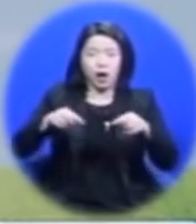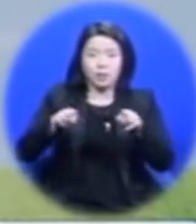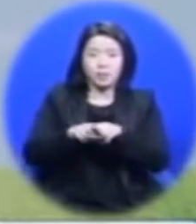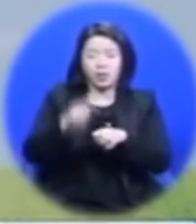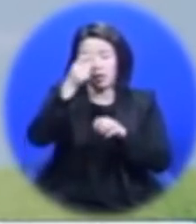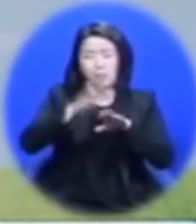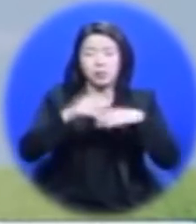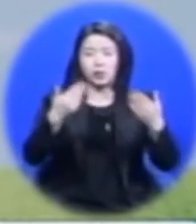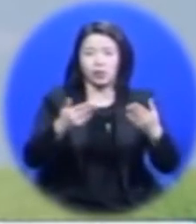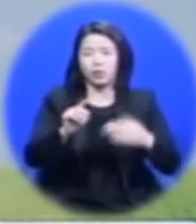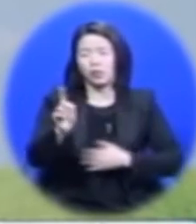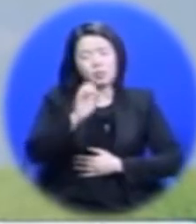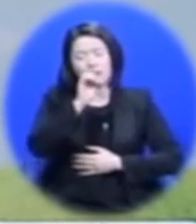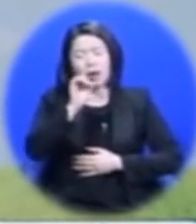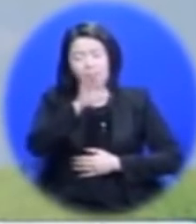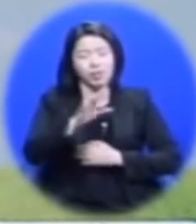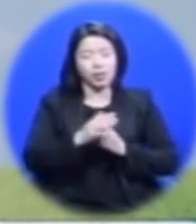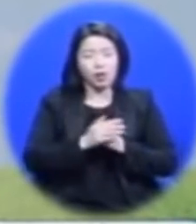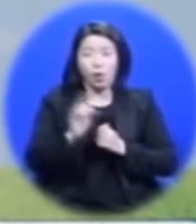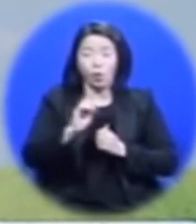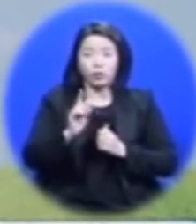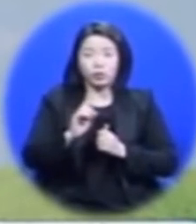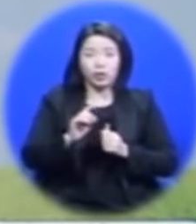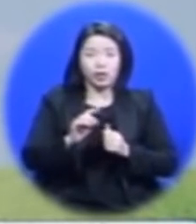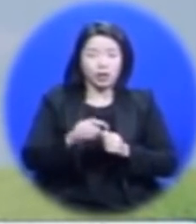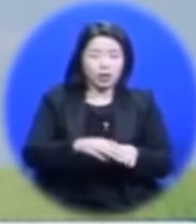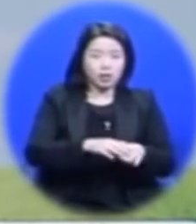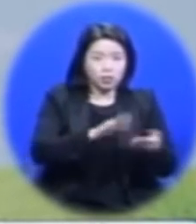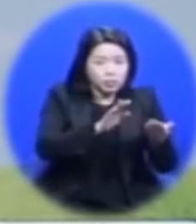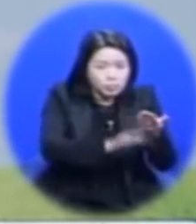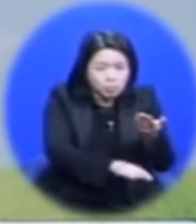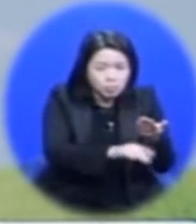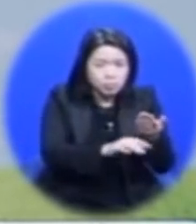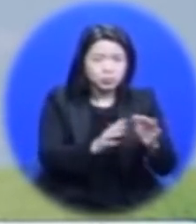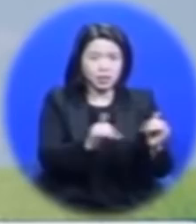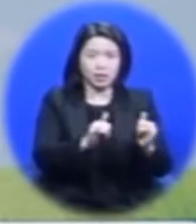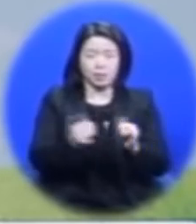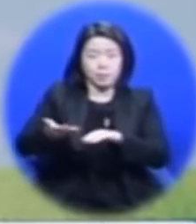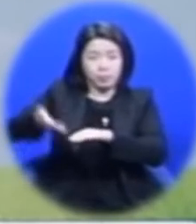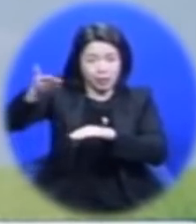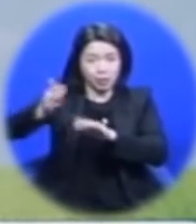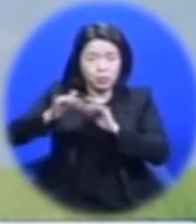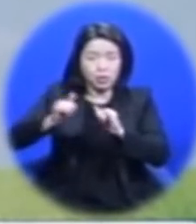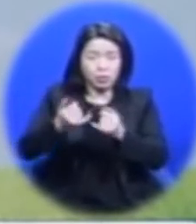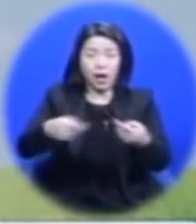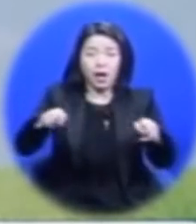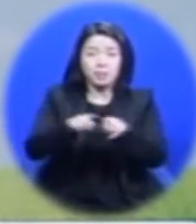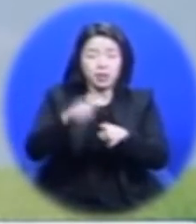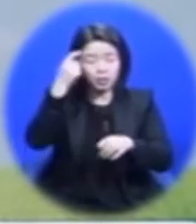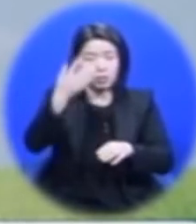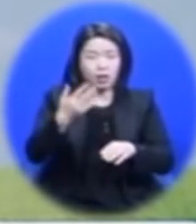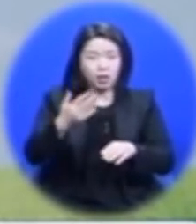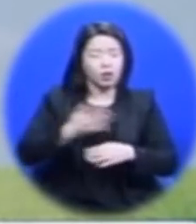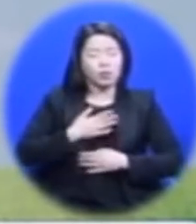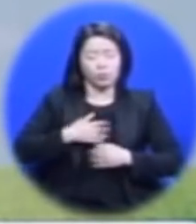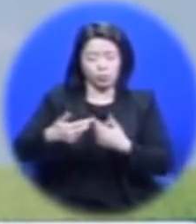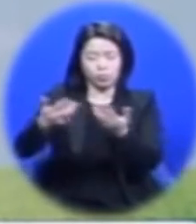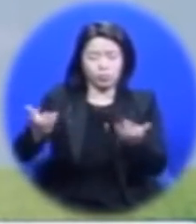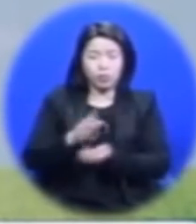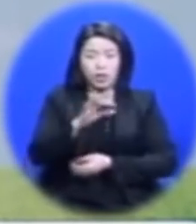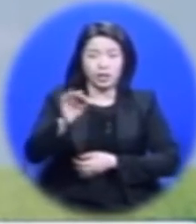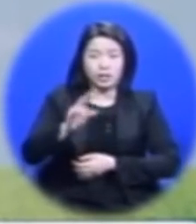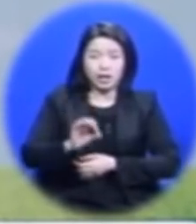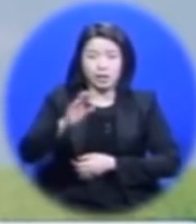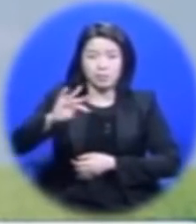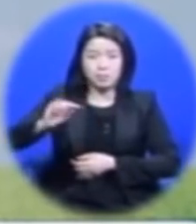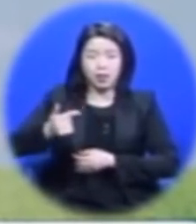된다. 양반하고 백정하고 어떻게 같이 예배 드려? 우리 양반을 위한 자리를 따로 마련해라. 무오